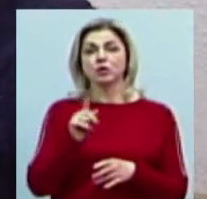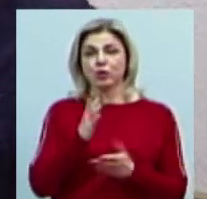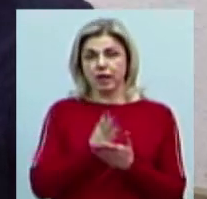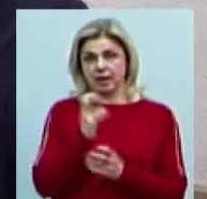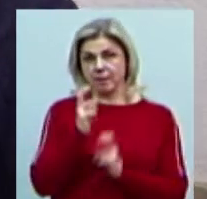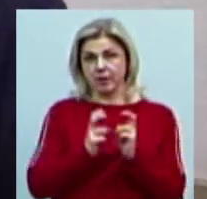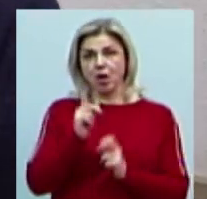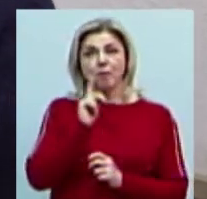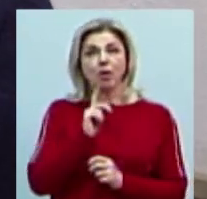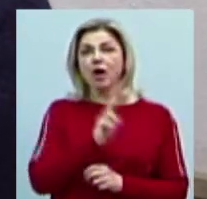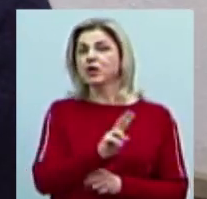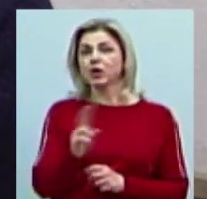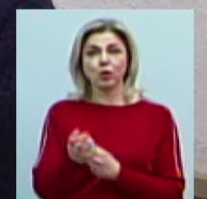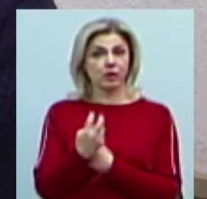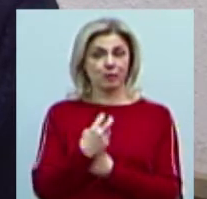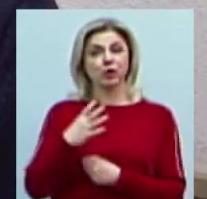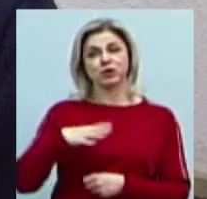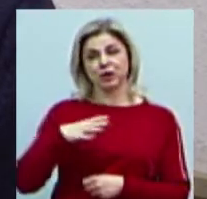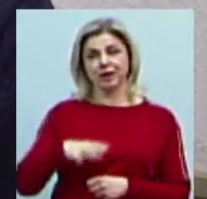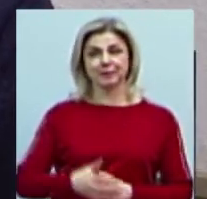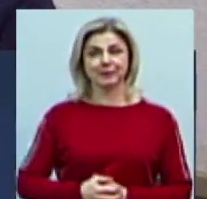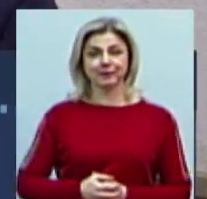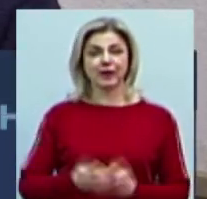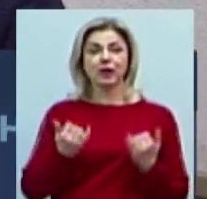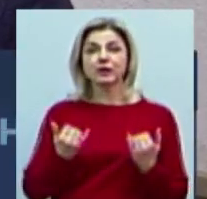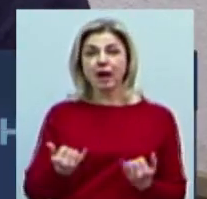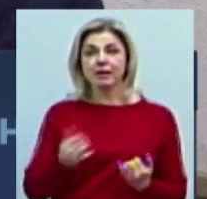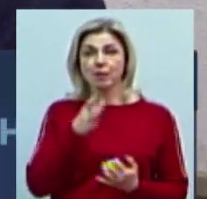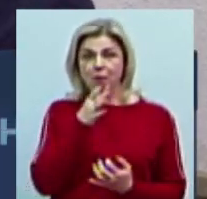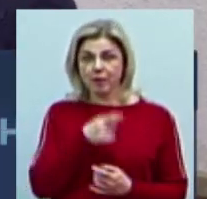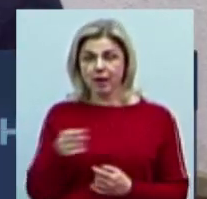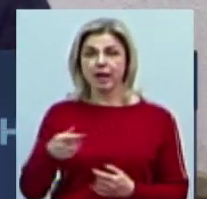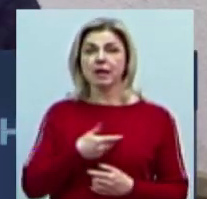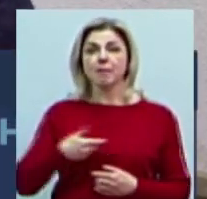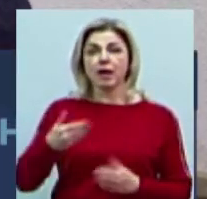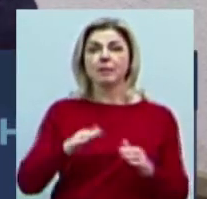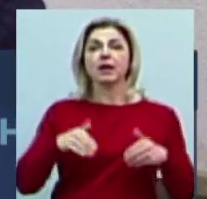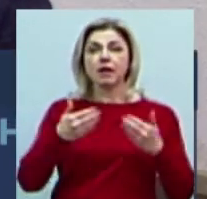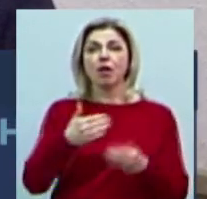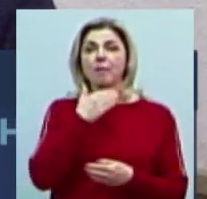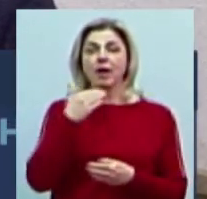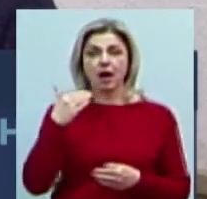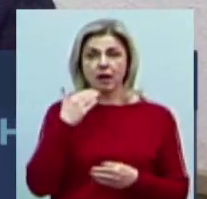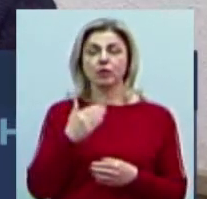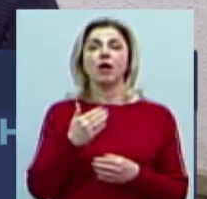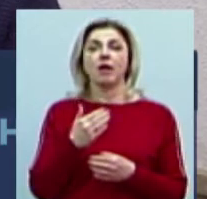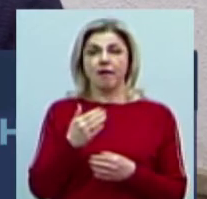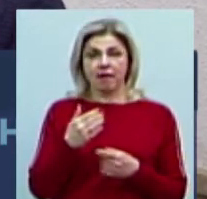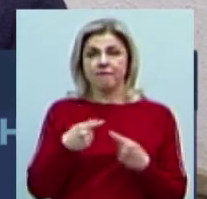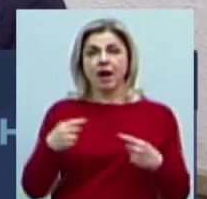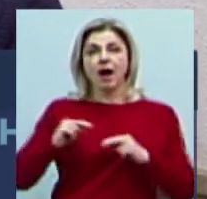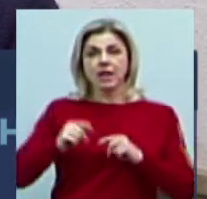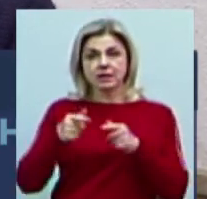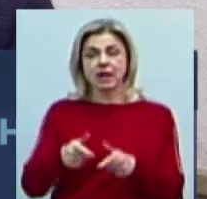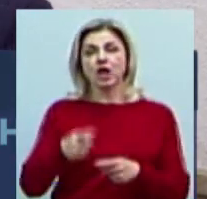ніхто з присутніх не підходив. Чекає. На даний момент ми пропонуємо багато вакансій. Це інженер-енергетик,